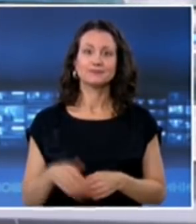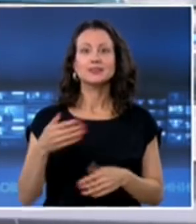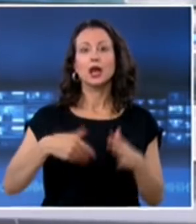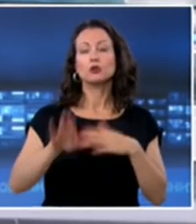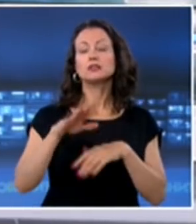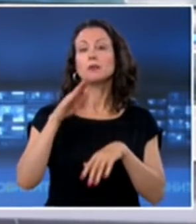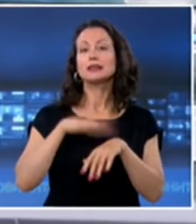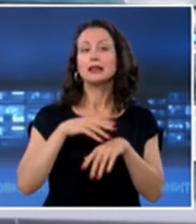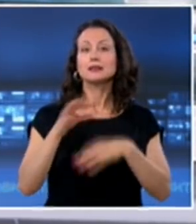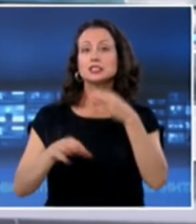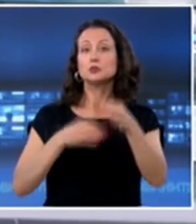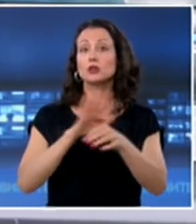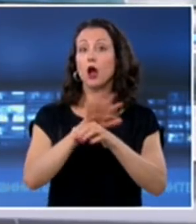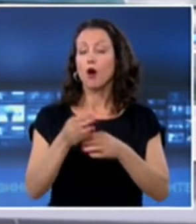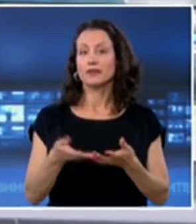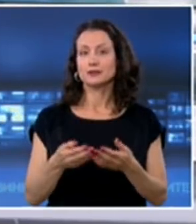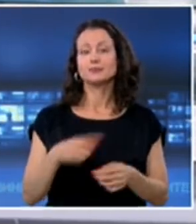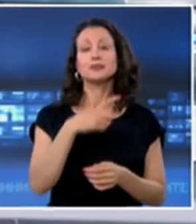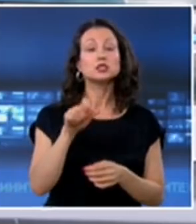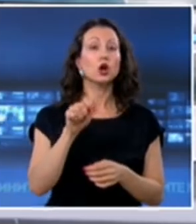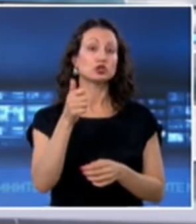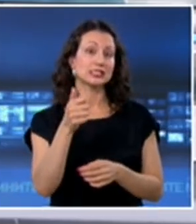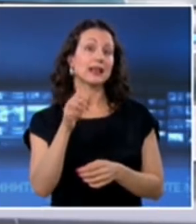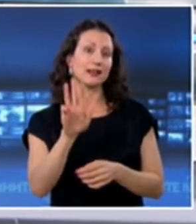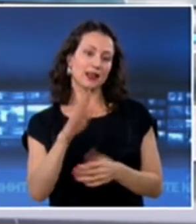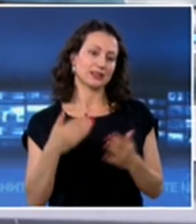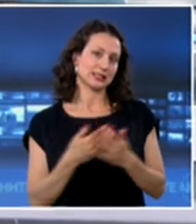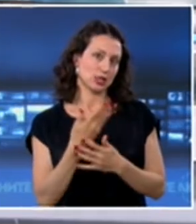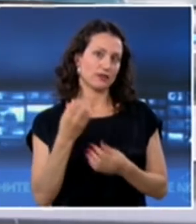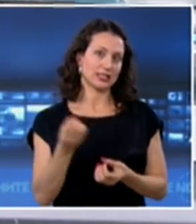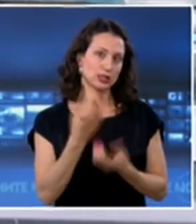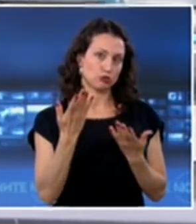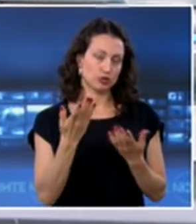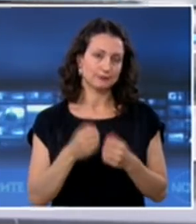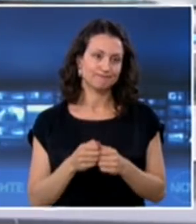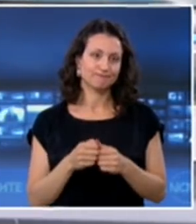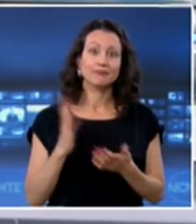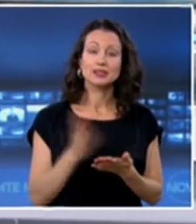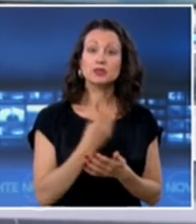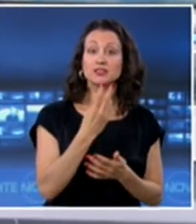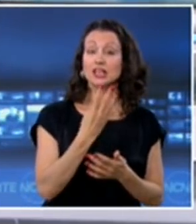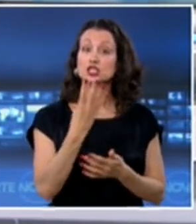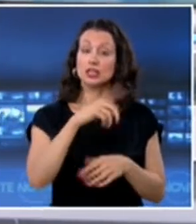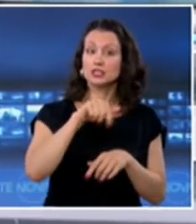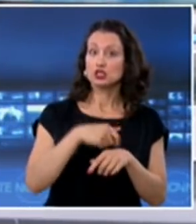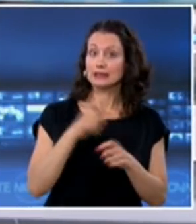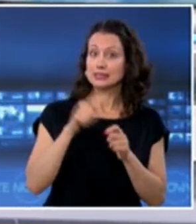за разпространението на COVID-19, 169 са новите случаи. През изминалите 24 часа са